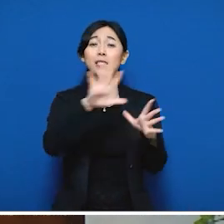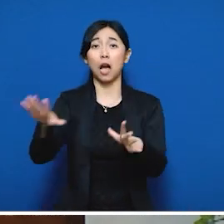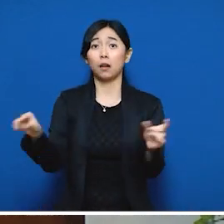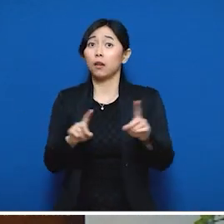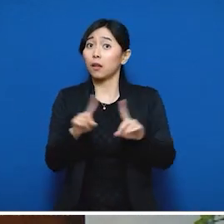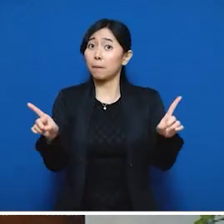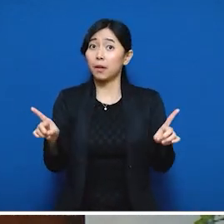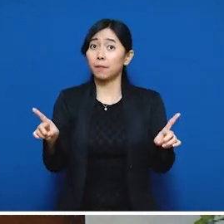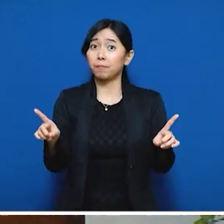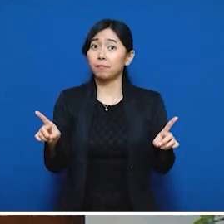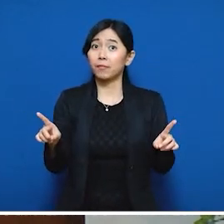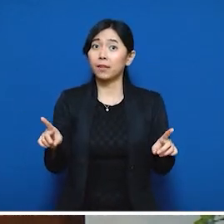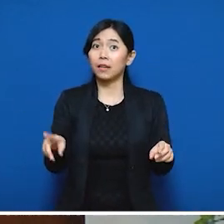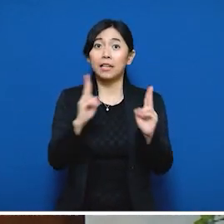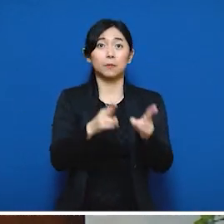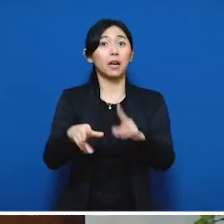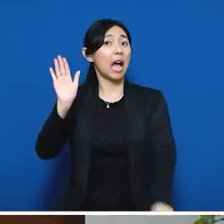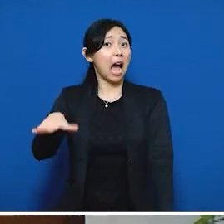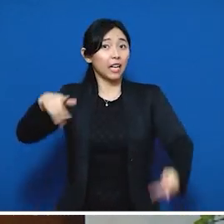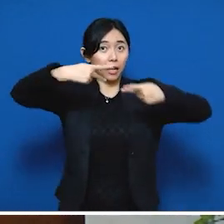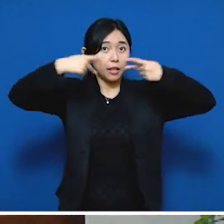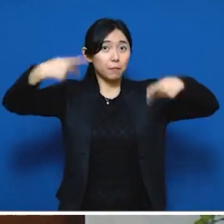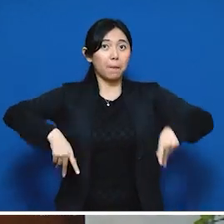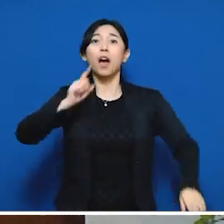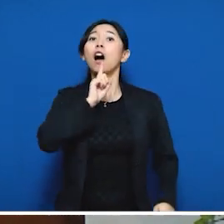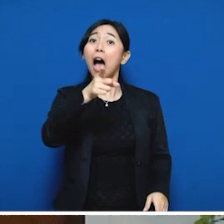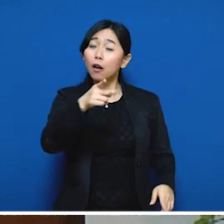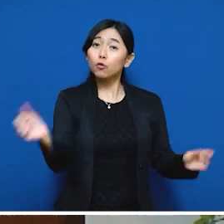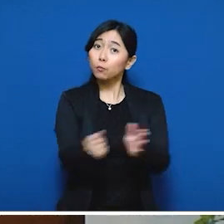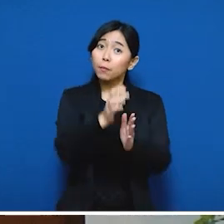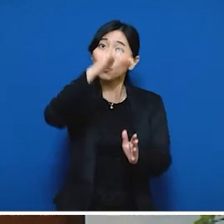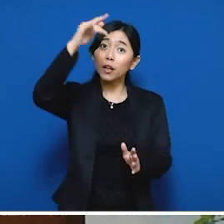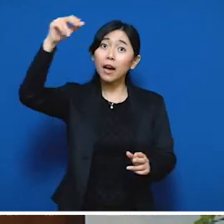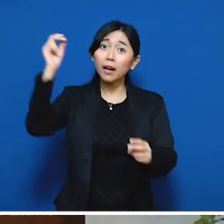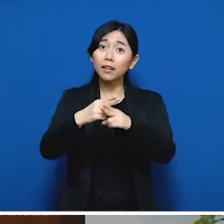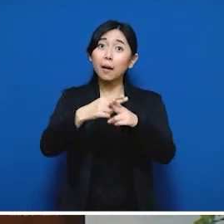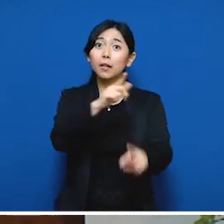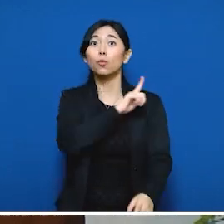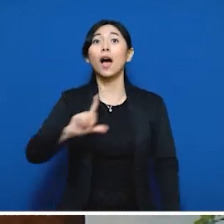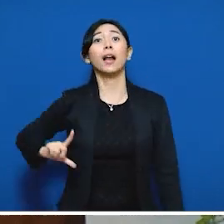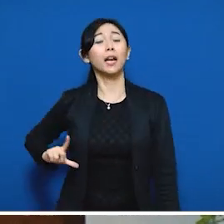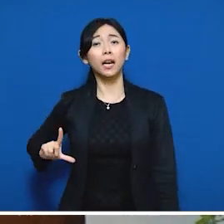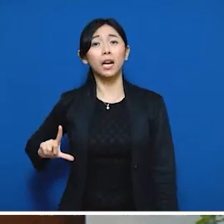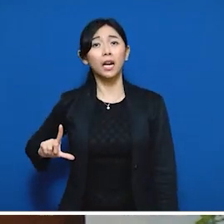seharusnya sebagai anak seorang imam, dia harus memuliakan nama Tuhan.